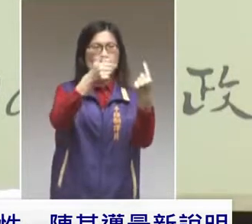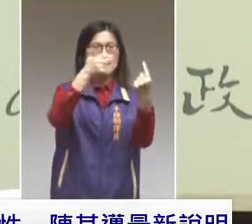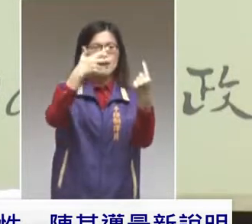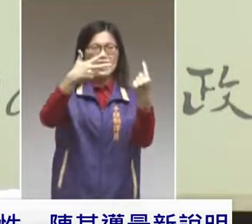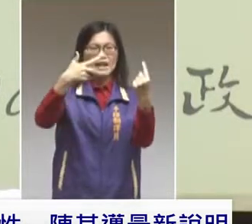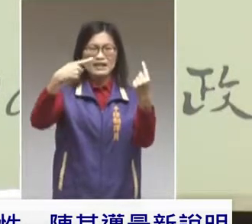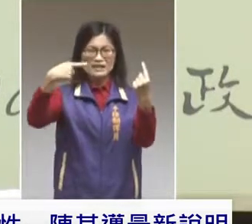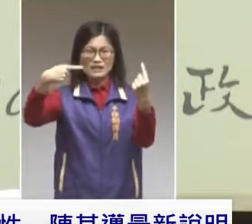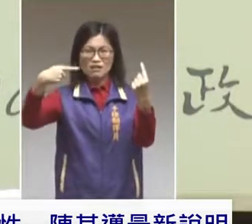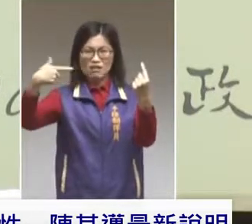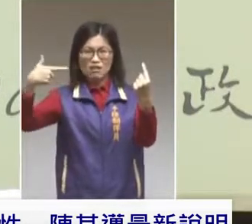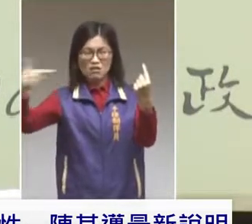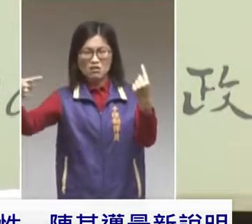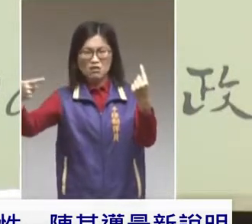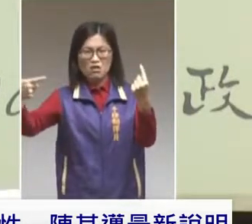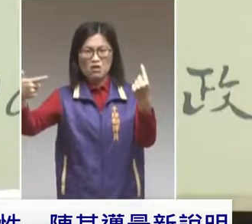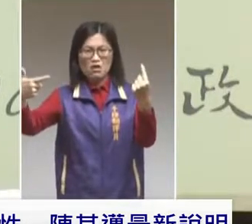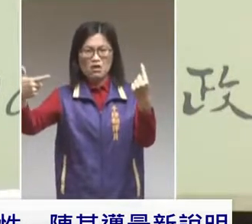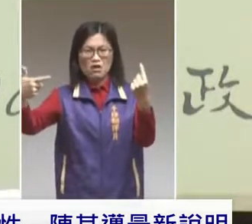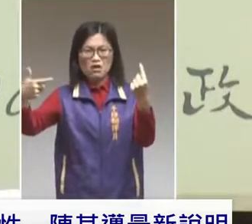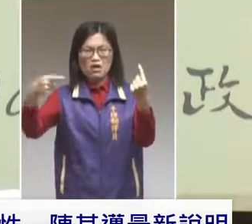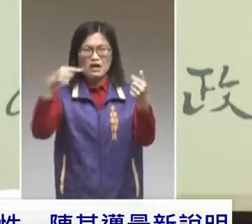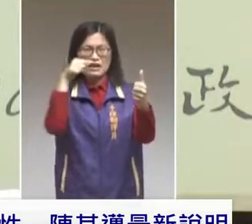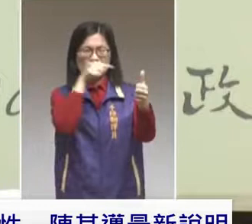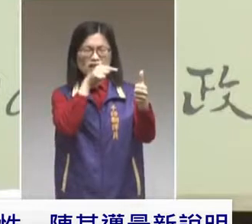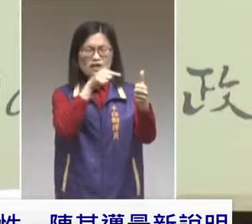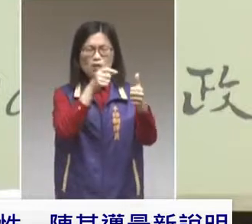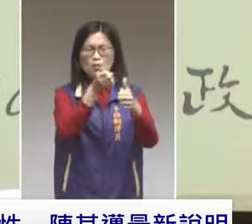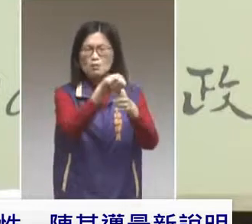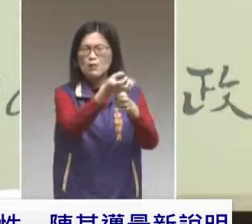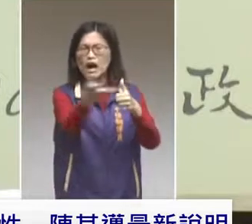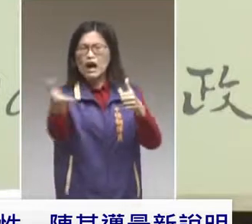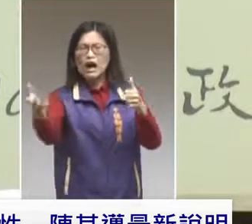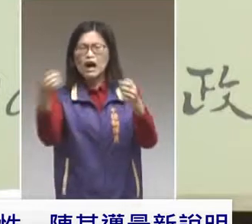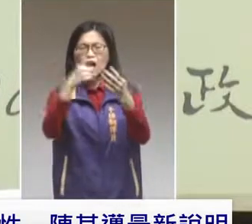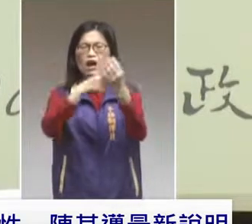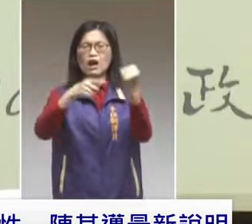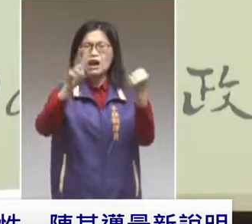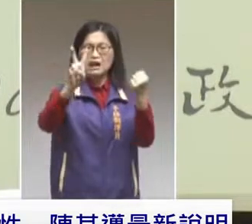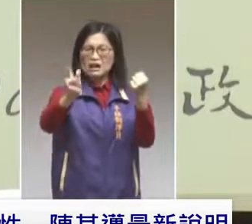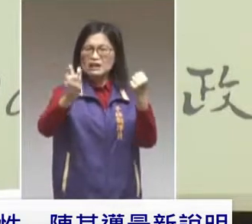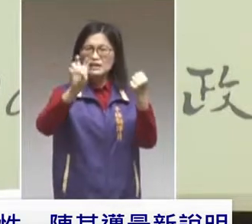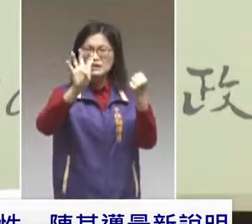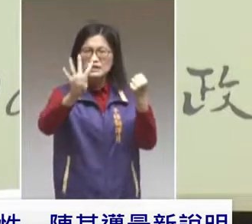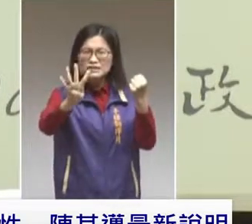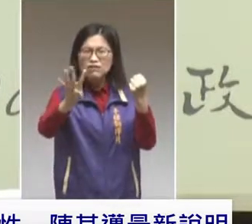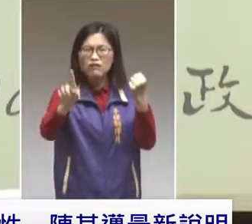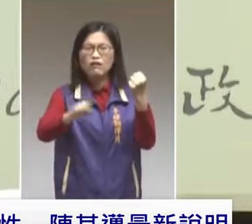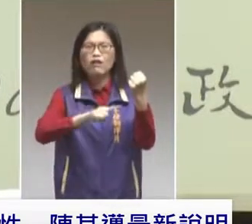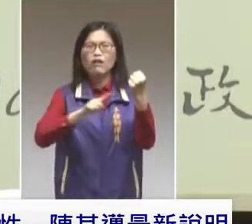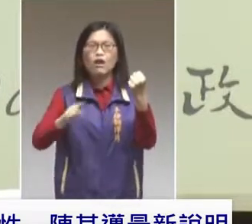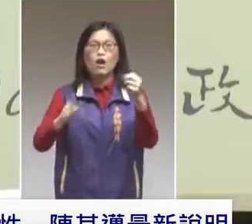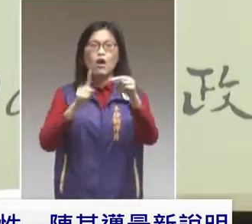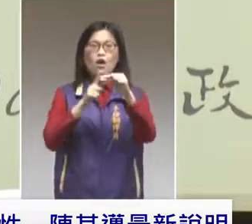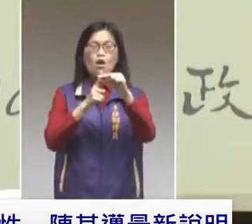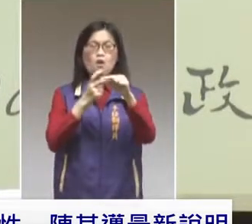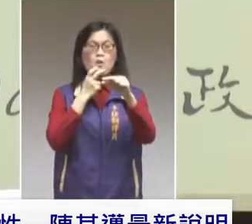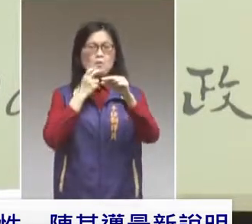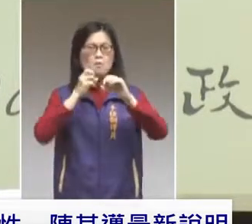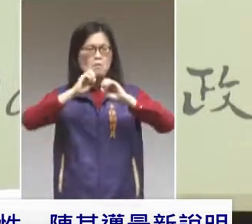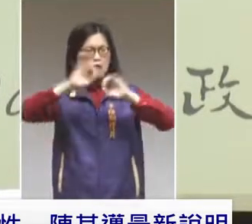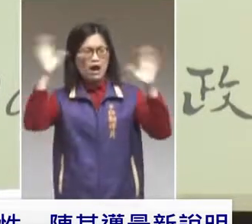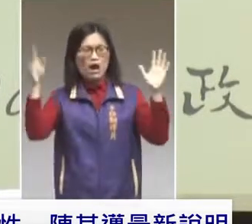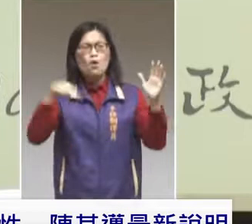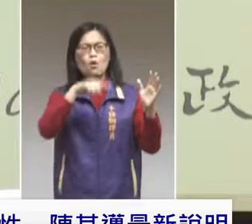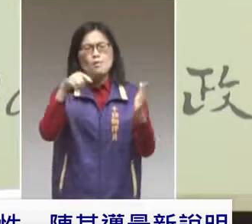指标个案是19816，好，那所引起的24位的确诊，以中央